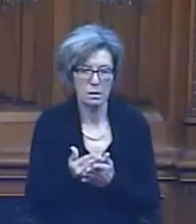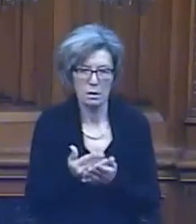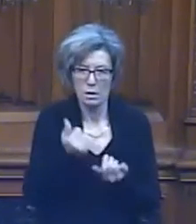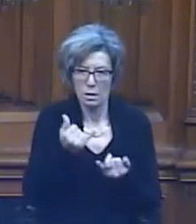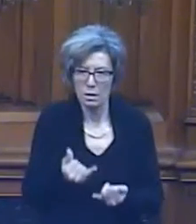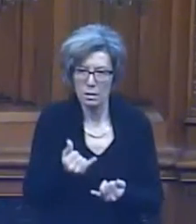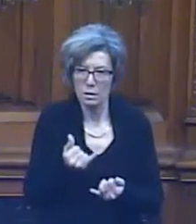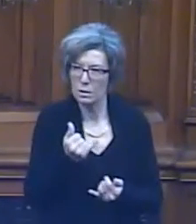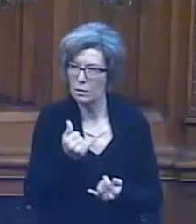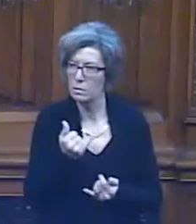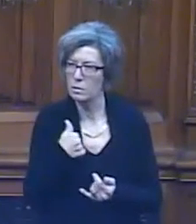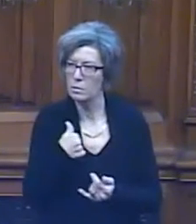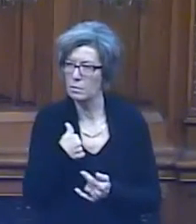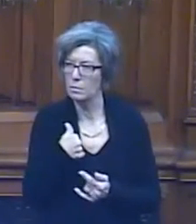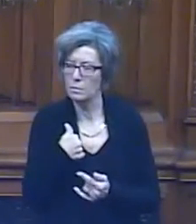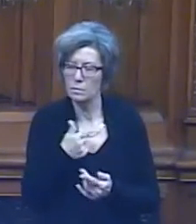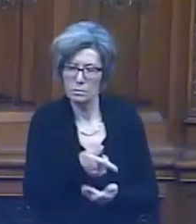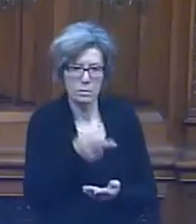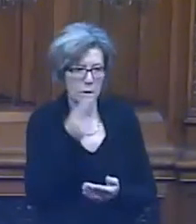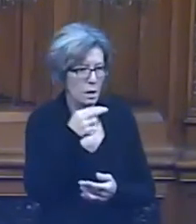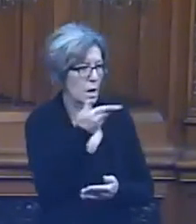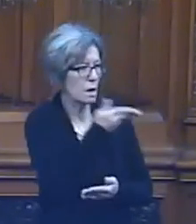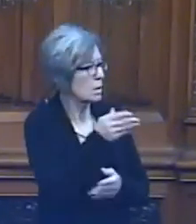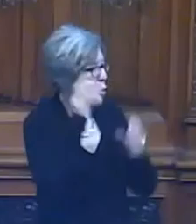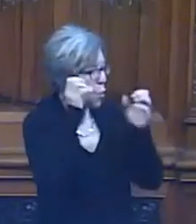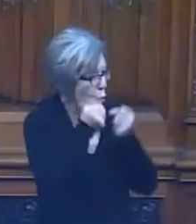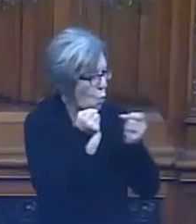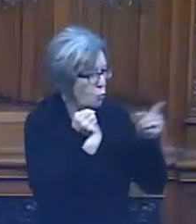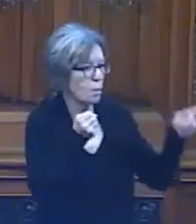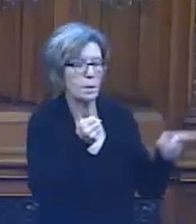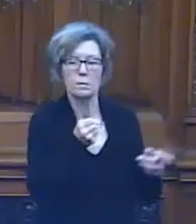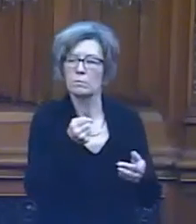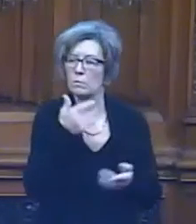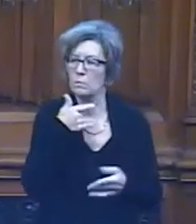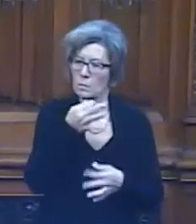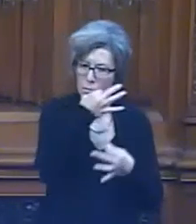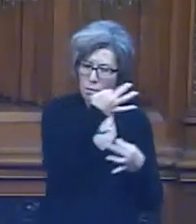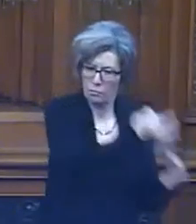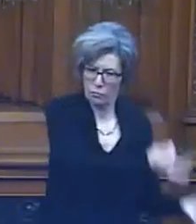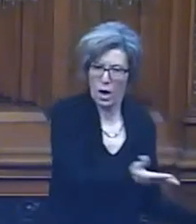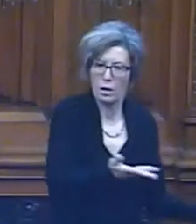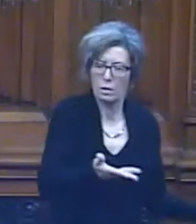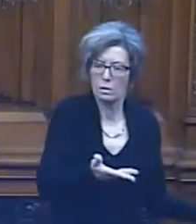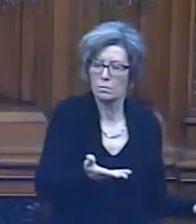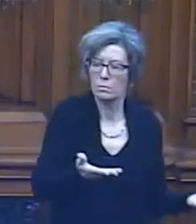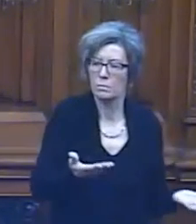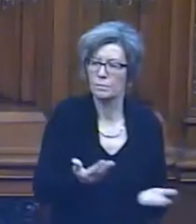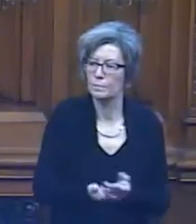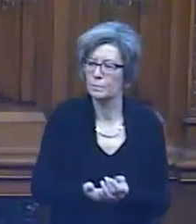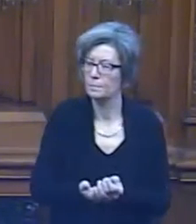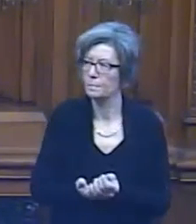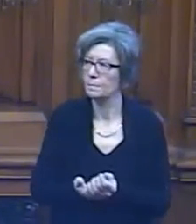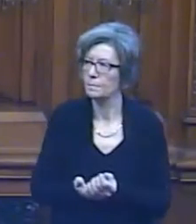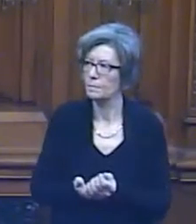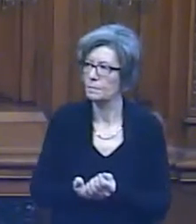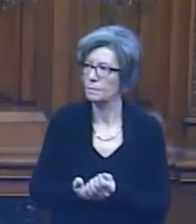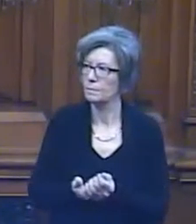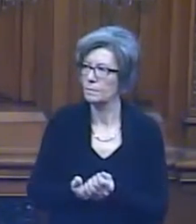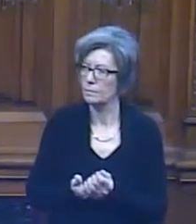jetzt an Sie, die Herren von der ÖVP, folgende Frage anhand